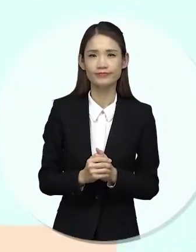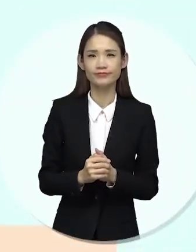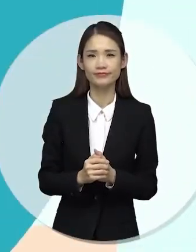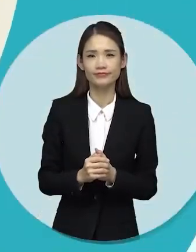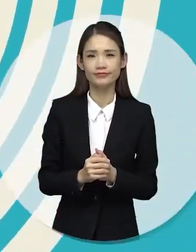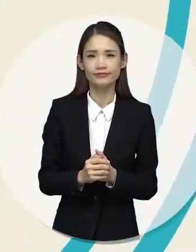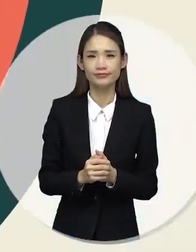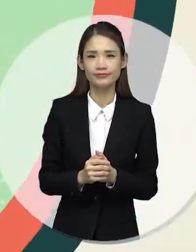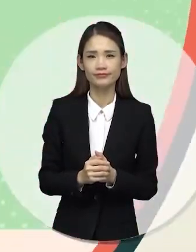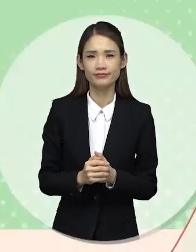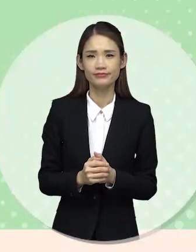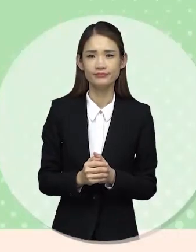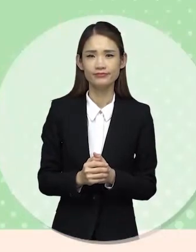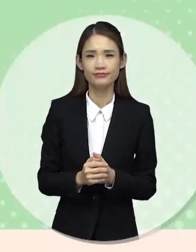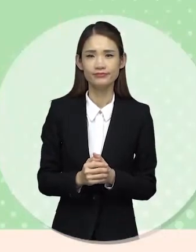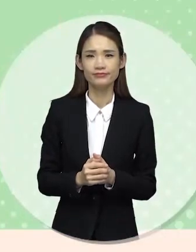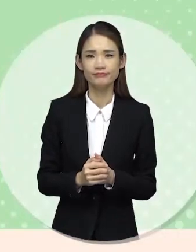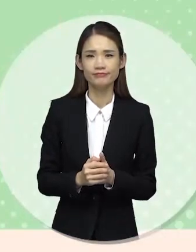합니다.